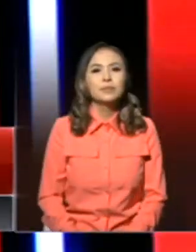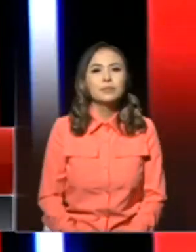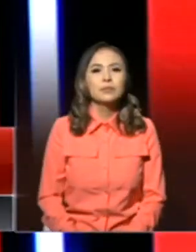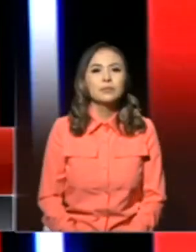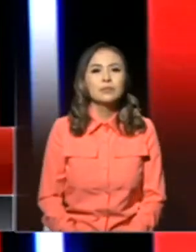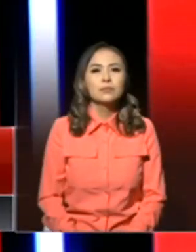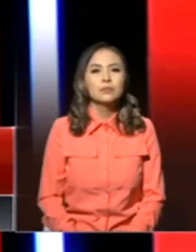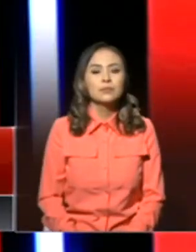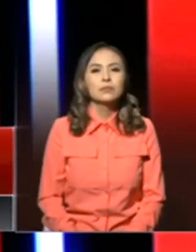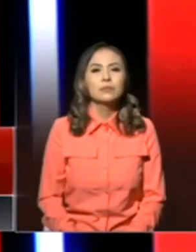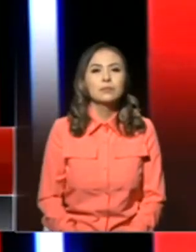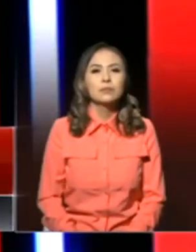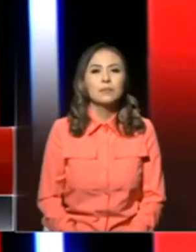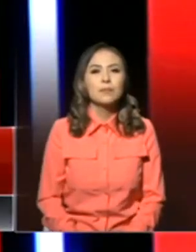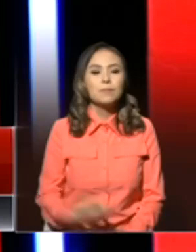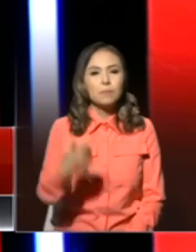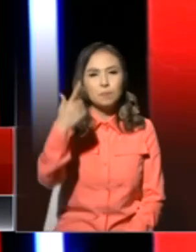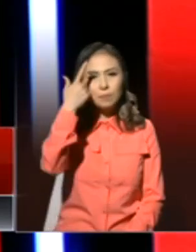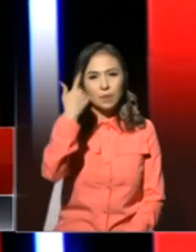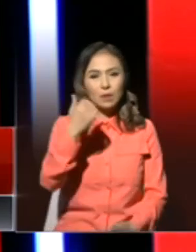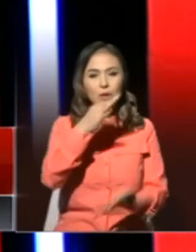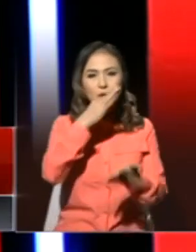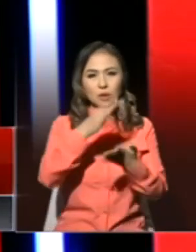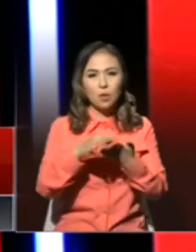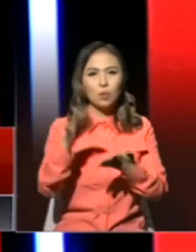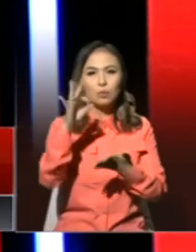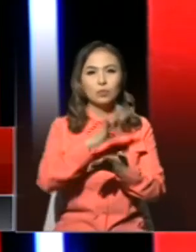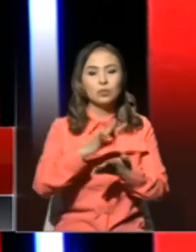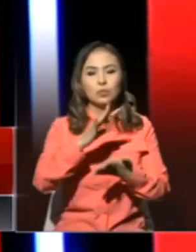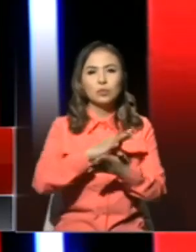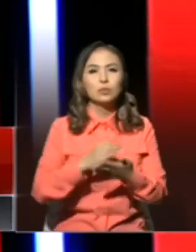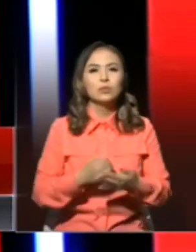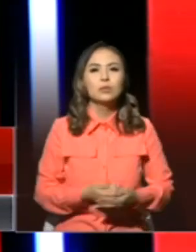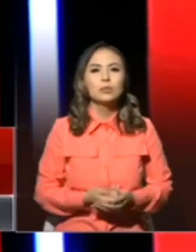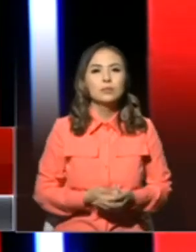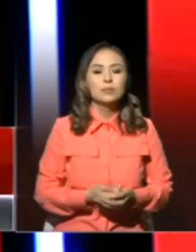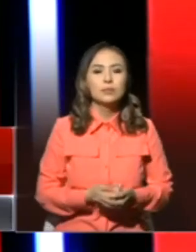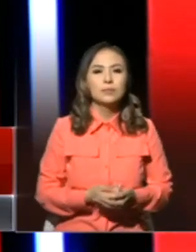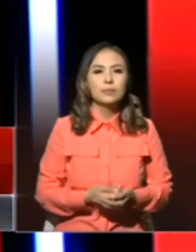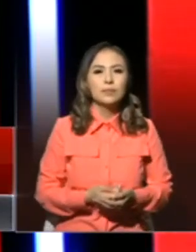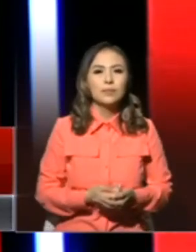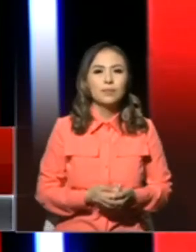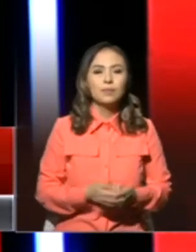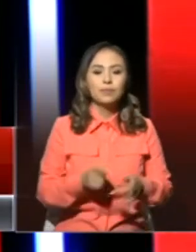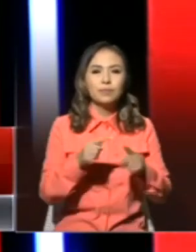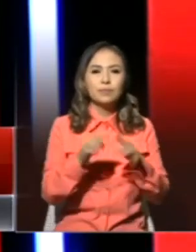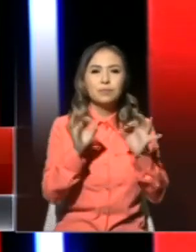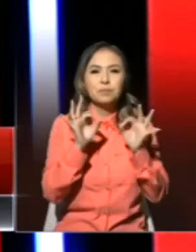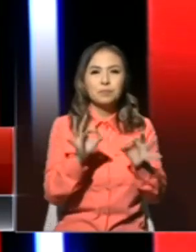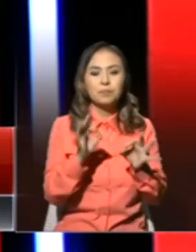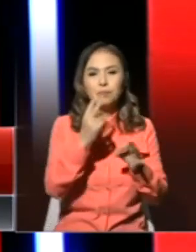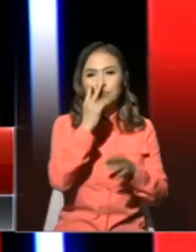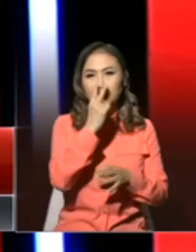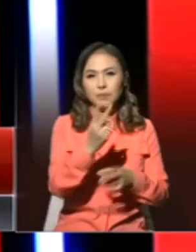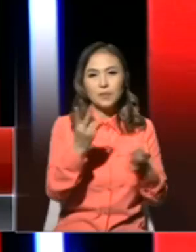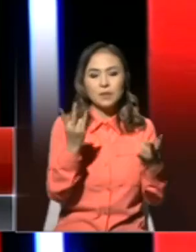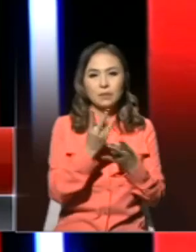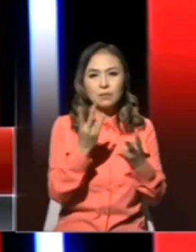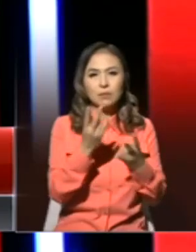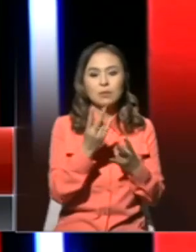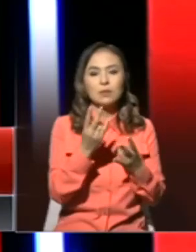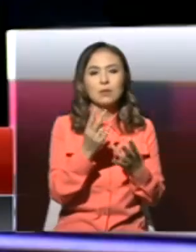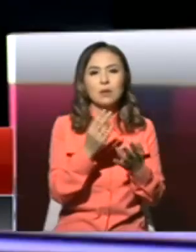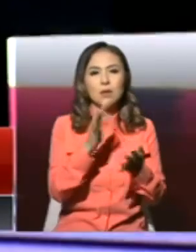Жоқ, біз білеміз бұл жауап туралы, бірақ бұл жауапты жөндеп қарау керек. Себебі осы уақытқа